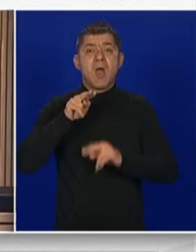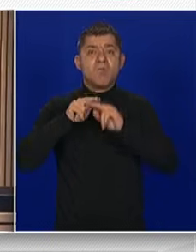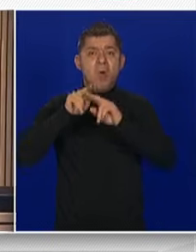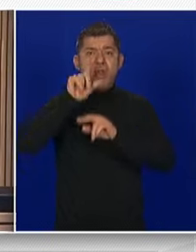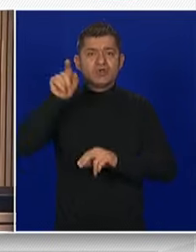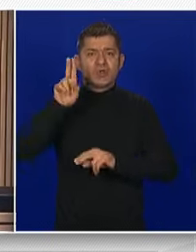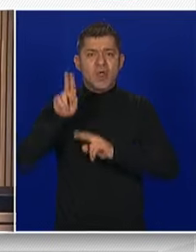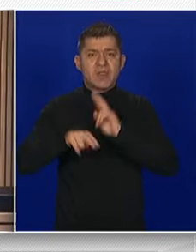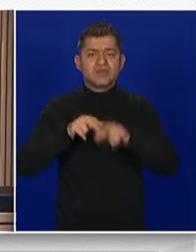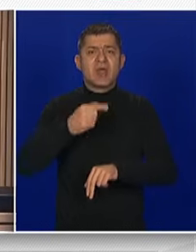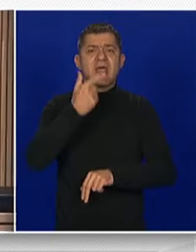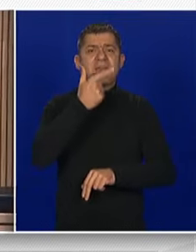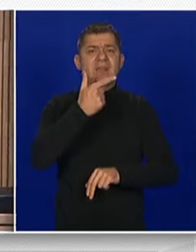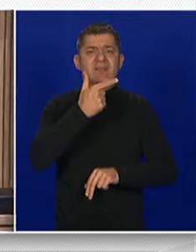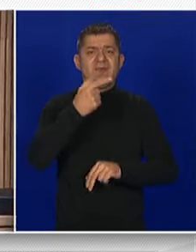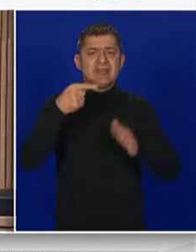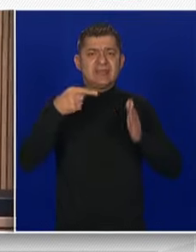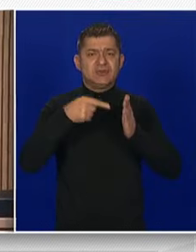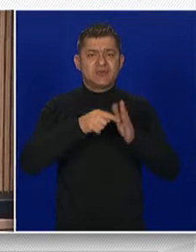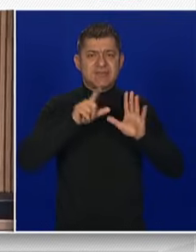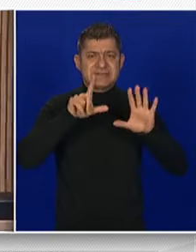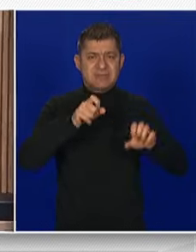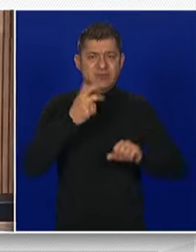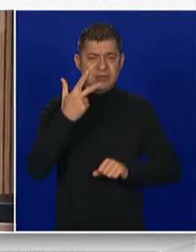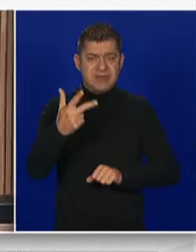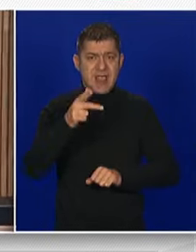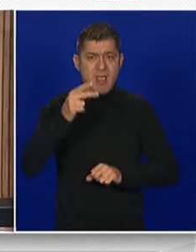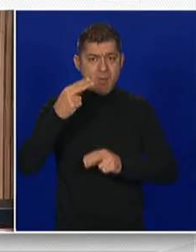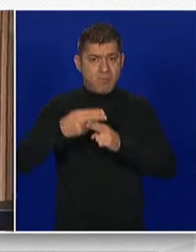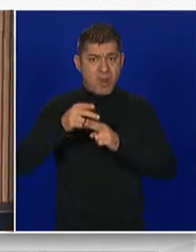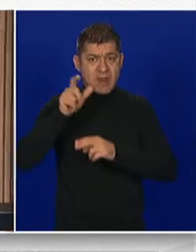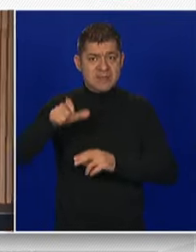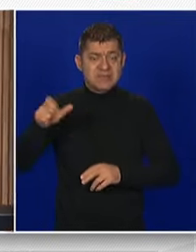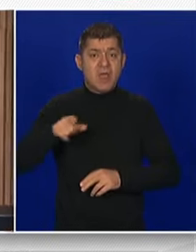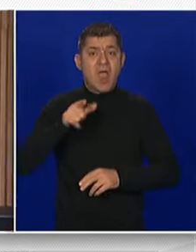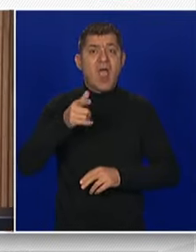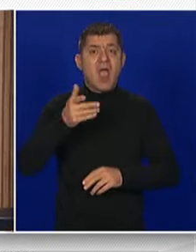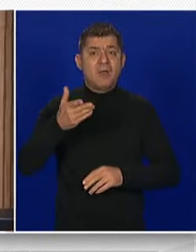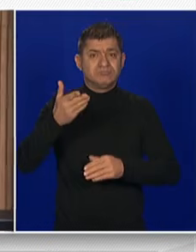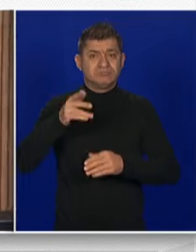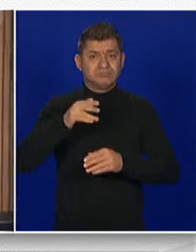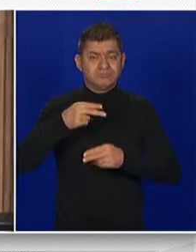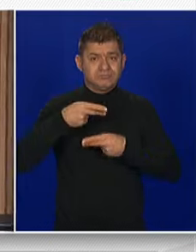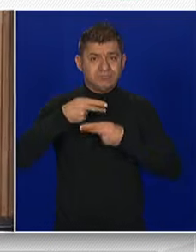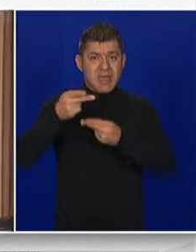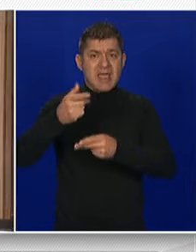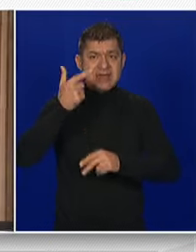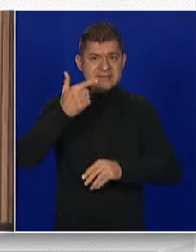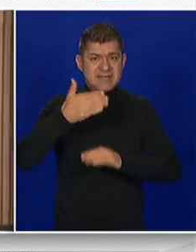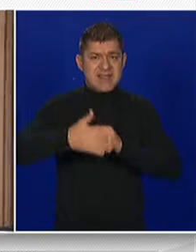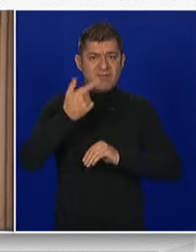ukupno 2703 bolesnika, a zaprimljenih u posljednja 24 sata